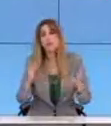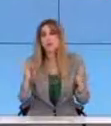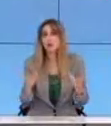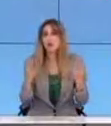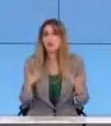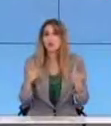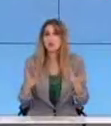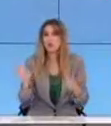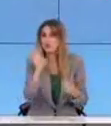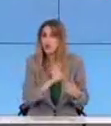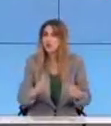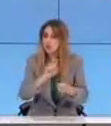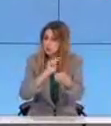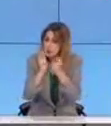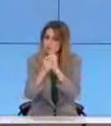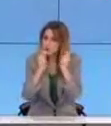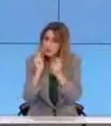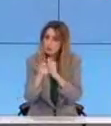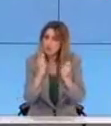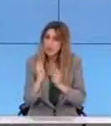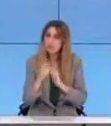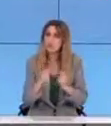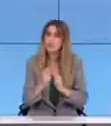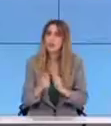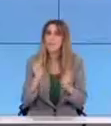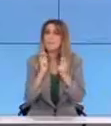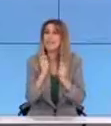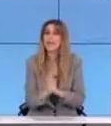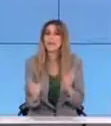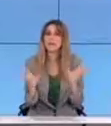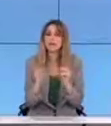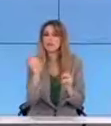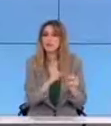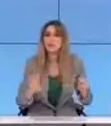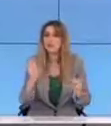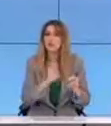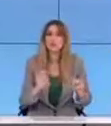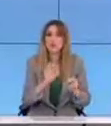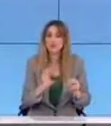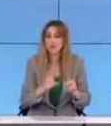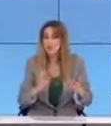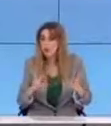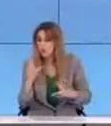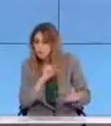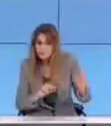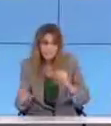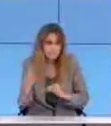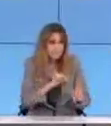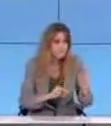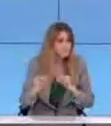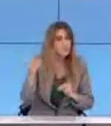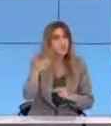αναγκαίες τομές, αλλαγές και μεταρρυθμίσεις για το τουριστικό μοντέλο που θέλουμε να έχουμε στη χώρα. Το μοντέλο του τουρισμού, διότι δεν πρέπει